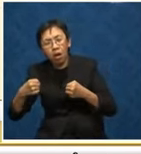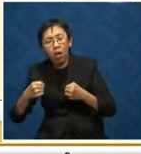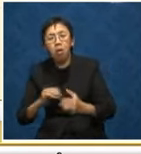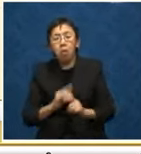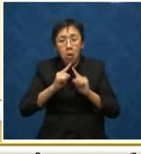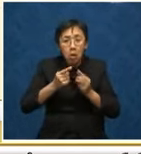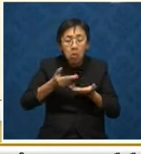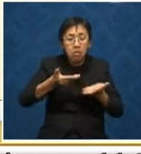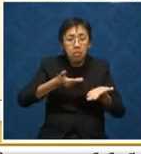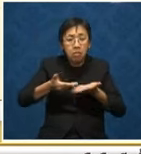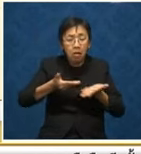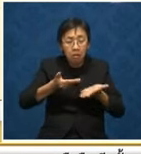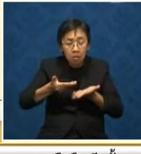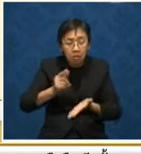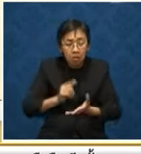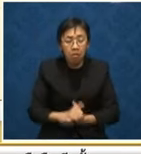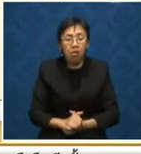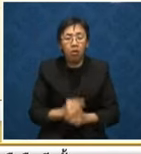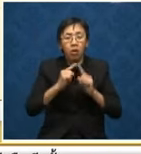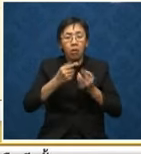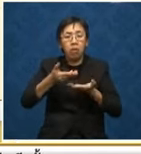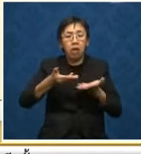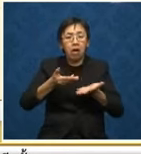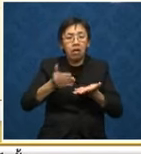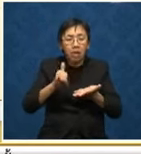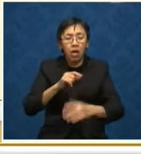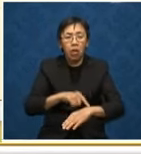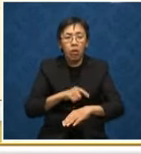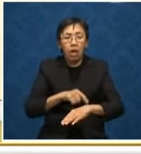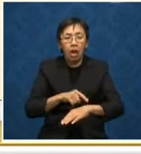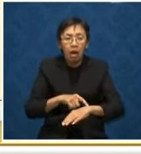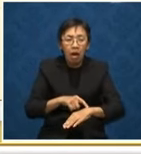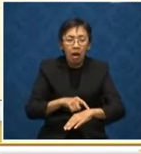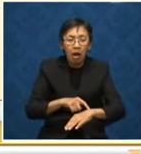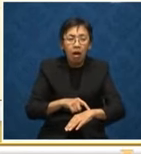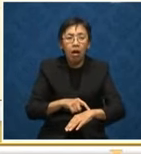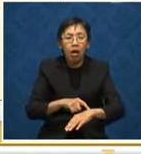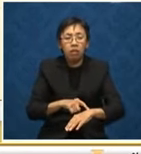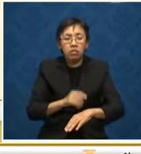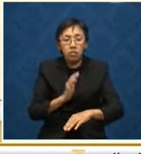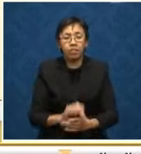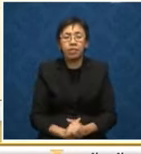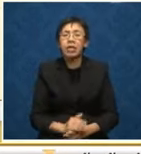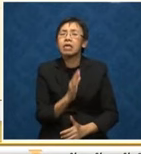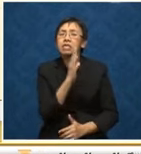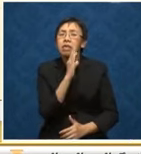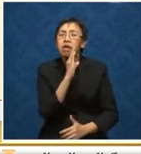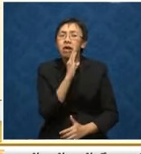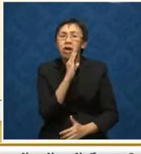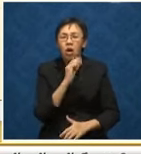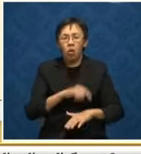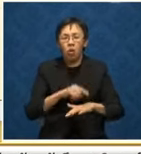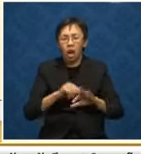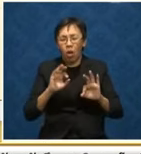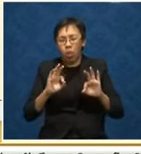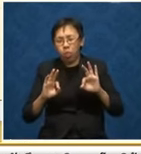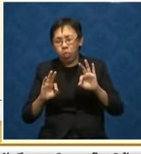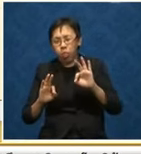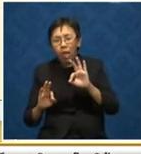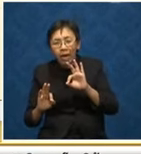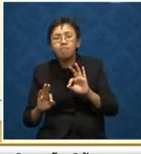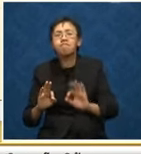ารือเนี่ยผู้หารือนี่ก็มาเปี้ยเวลานะถ้าเห็นว่าเวลาจะกินเวลาการประชุมม